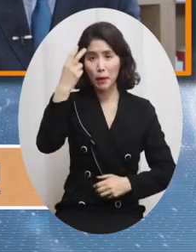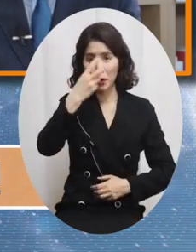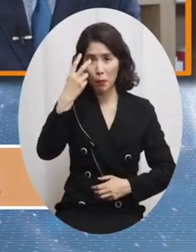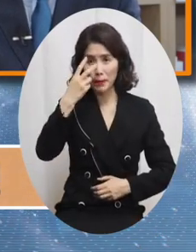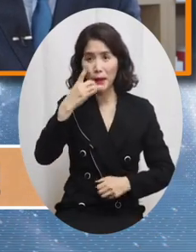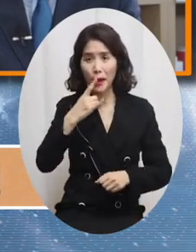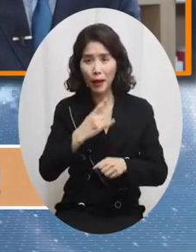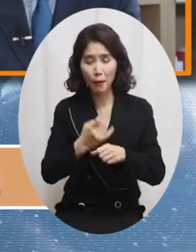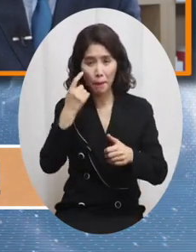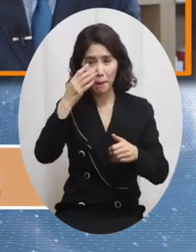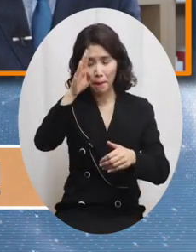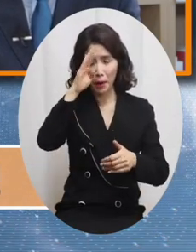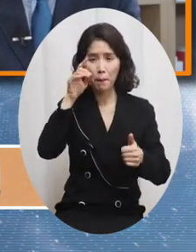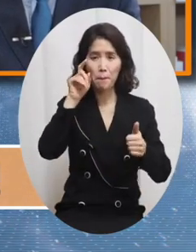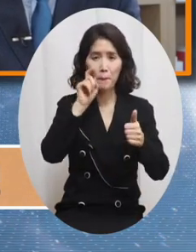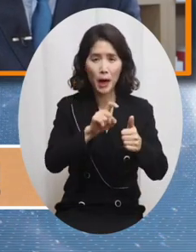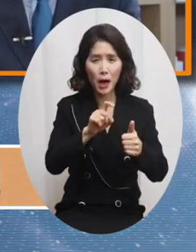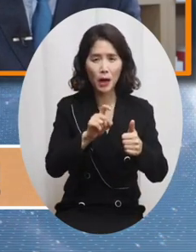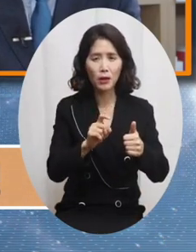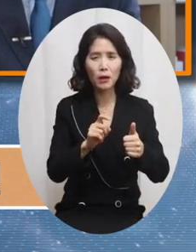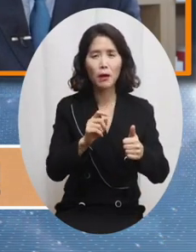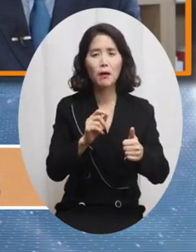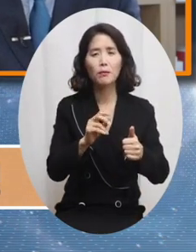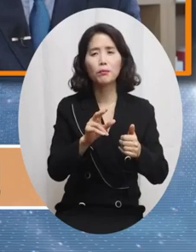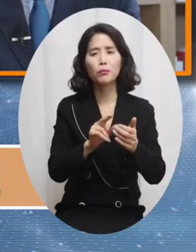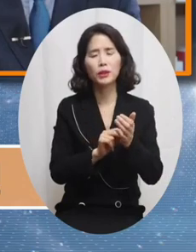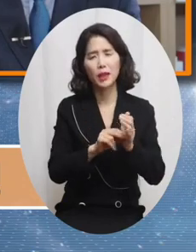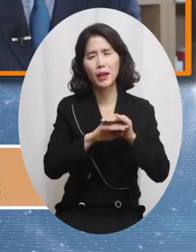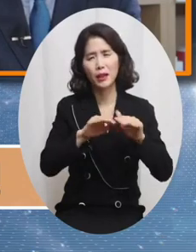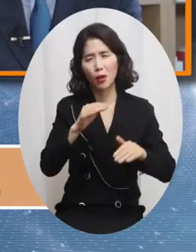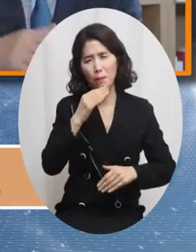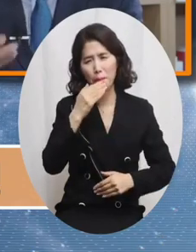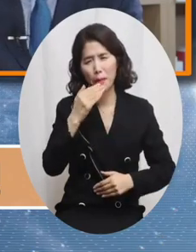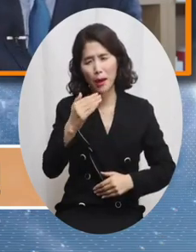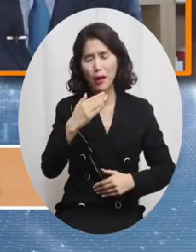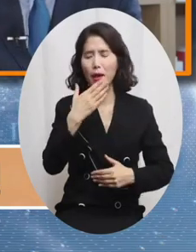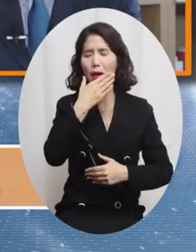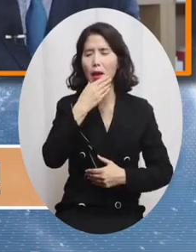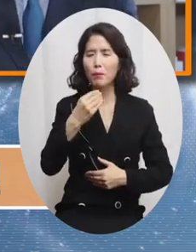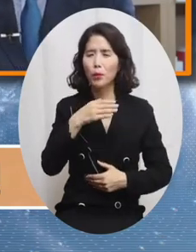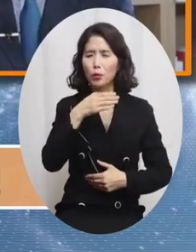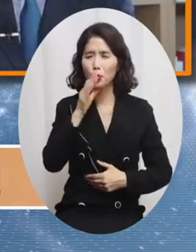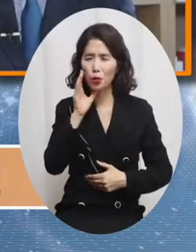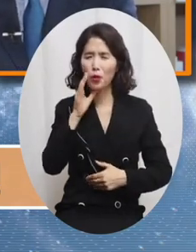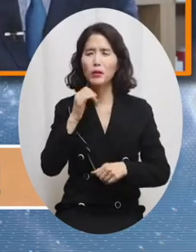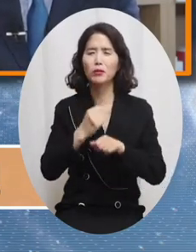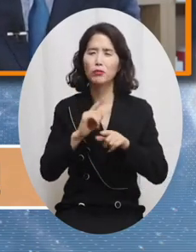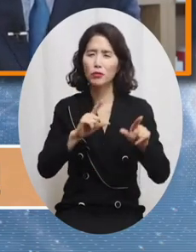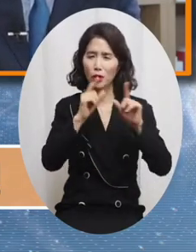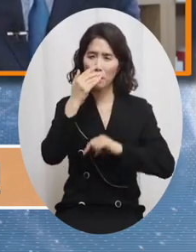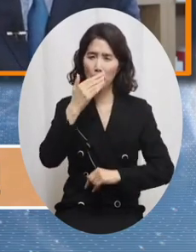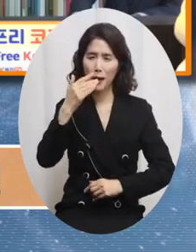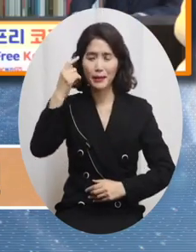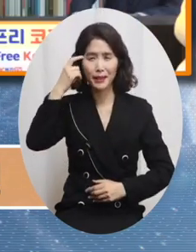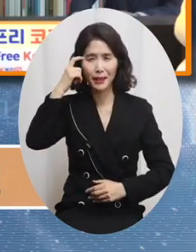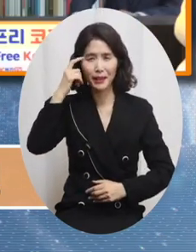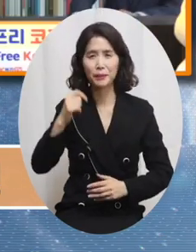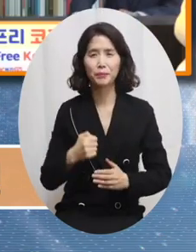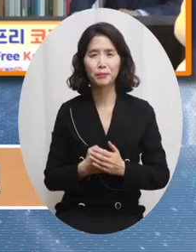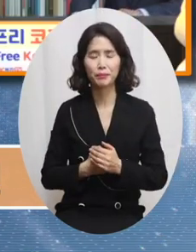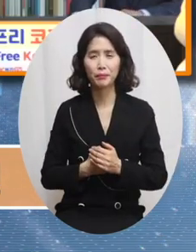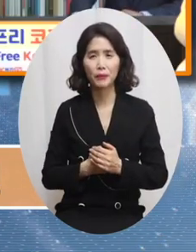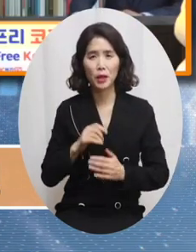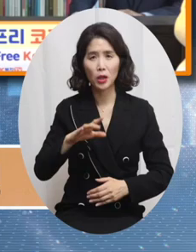통하면 그 더 이상 진행이 되지 않기 때문에 사실 그 행복한 노년을 맞이할 수 있다 이렇게 생각이 들고요.